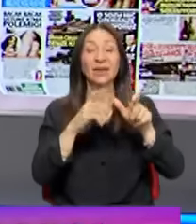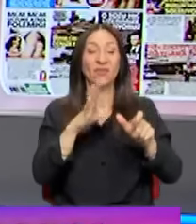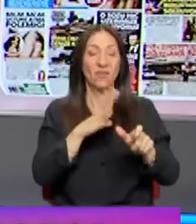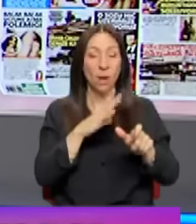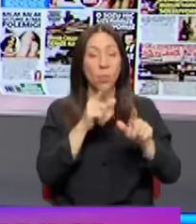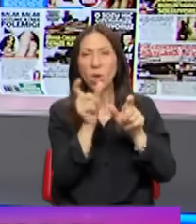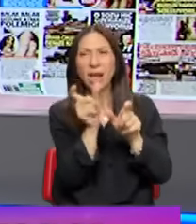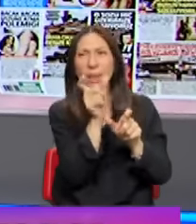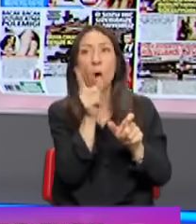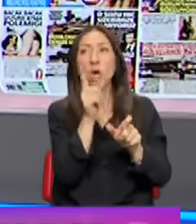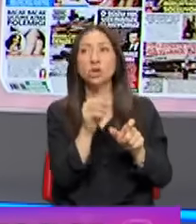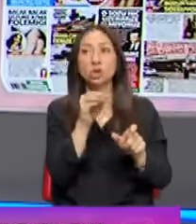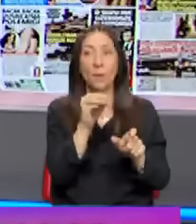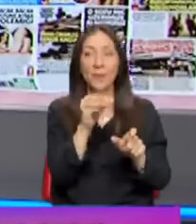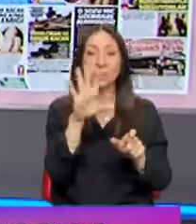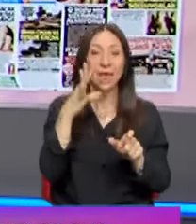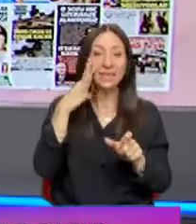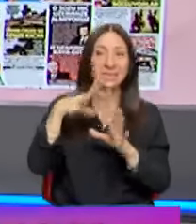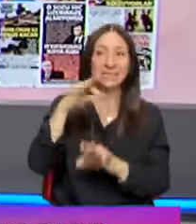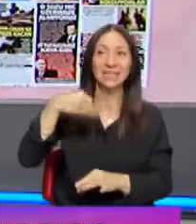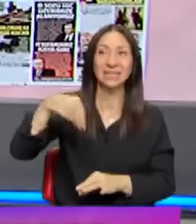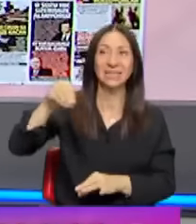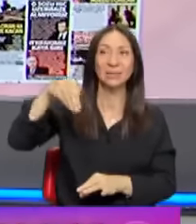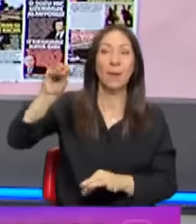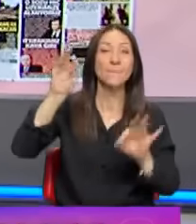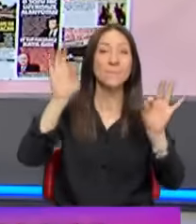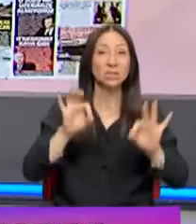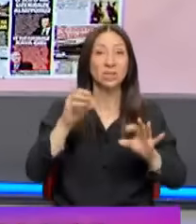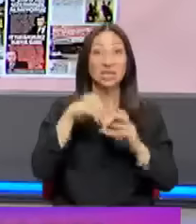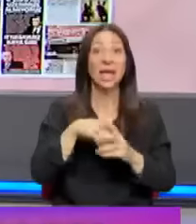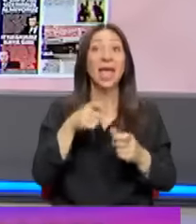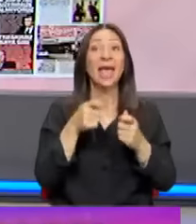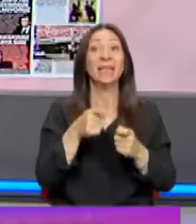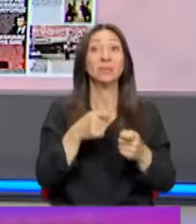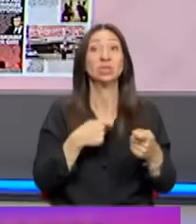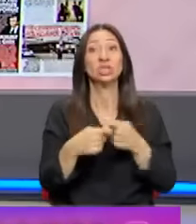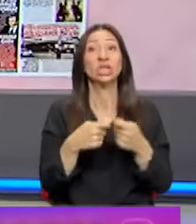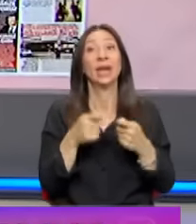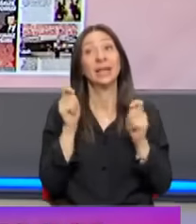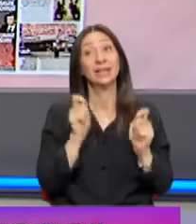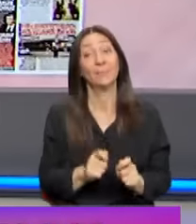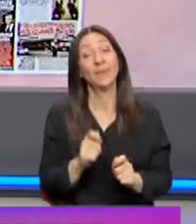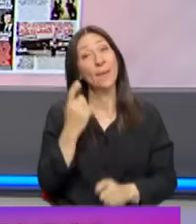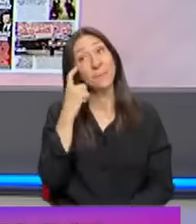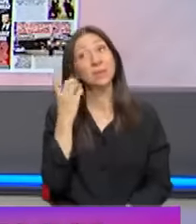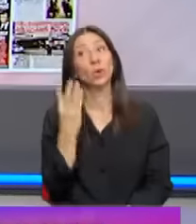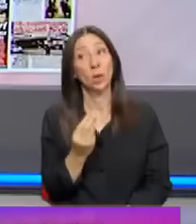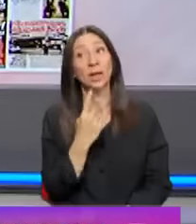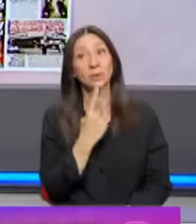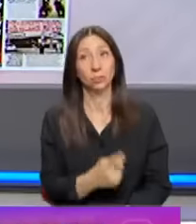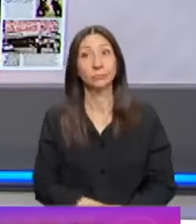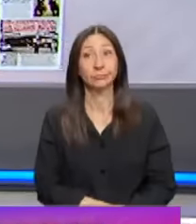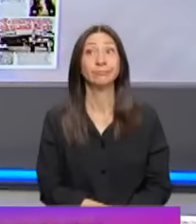Önce toprak, sonra insan satılmaya başlandığı için eğitimi de ticari yaptılar mantık olarak